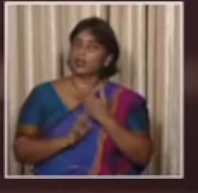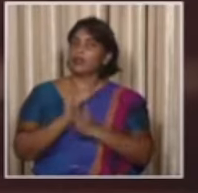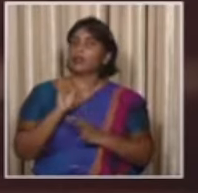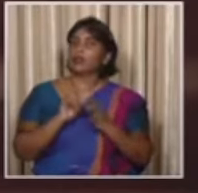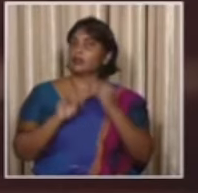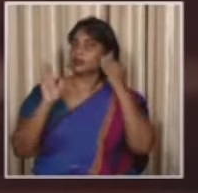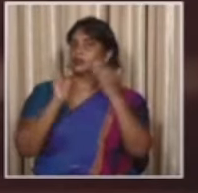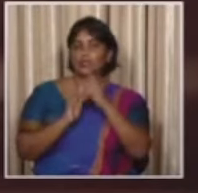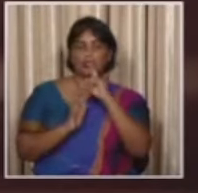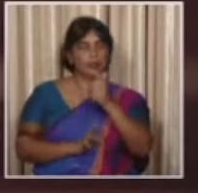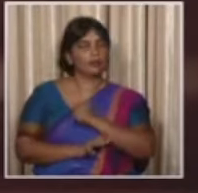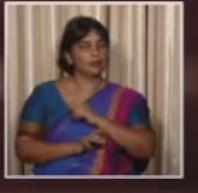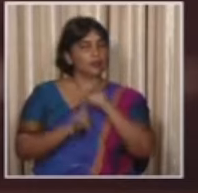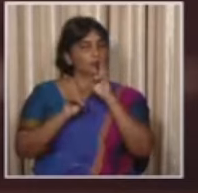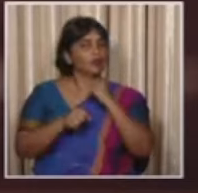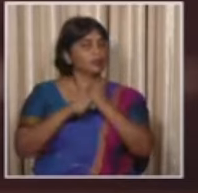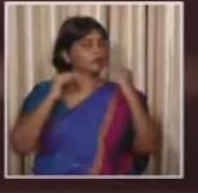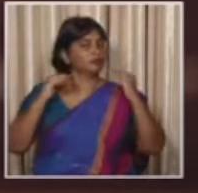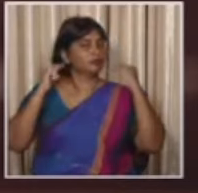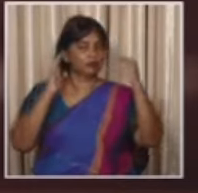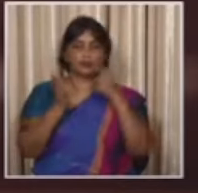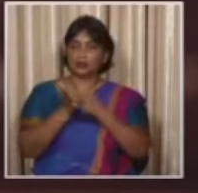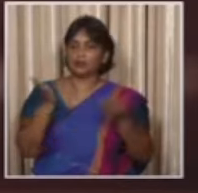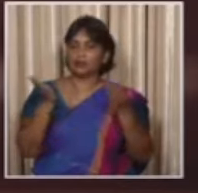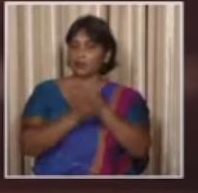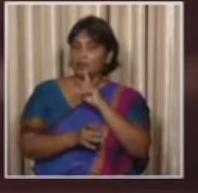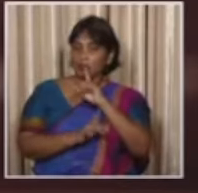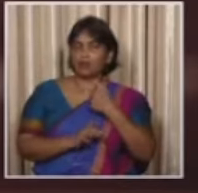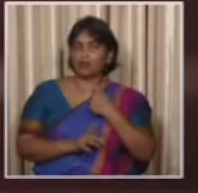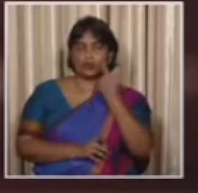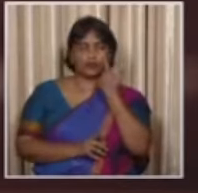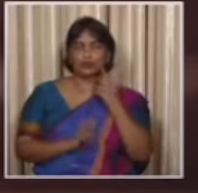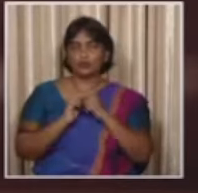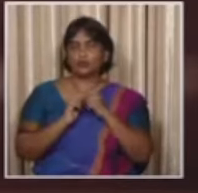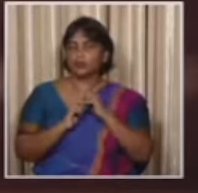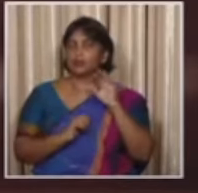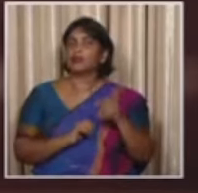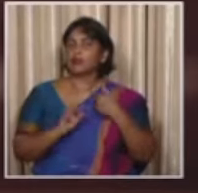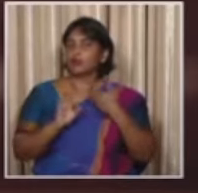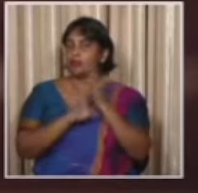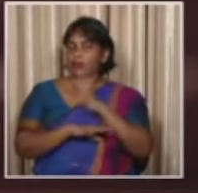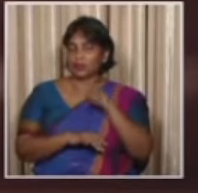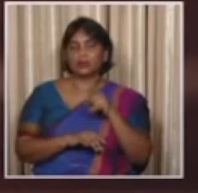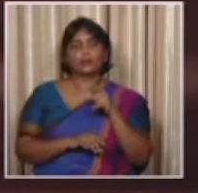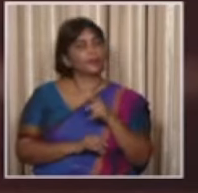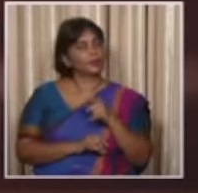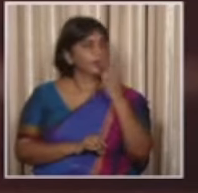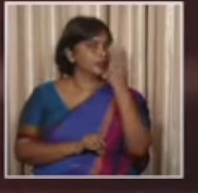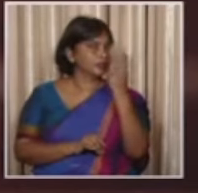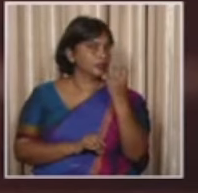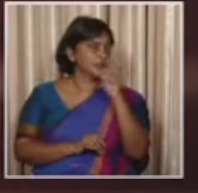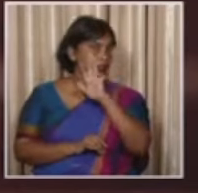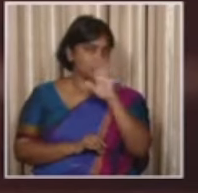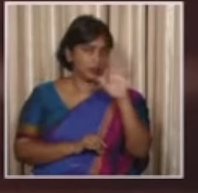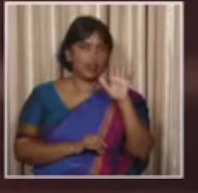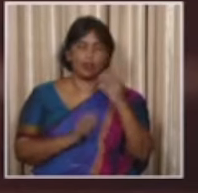ඇමතුමාගේ අවධානය යොමු කරන්න කැමතියි. මේ රාජතාන්ත්‍රික ගිවිසුම් ගැන කතා කරනකොට අපි කනගාටුදායකම තත්ත්වය පසුගිය දවස්වල